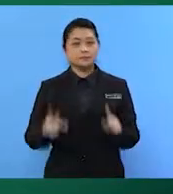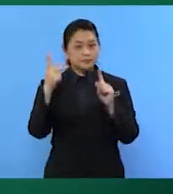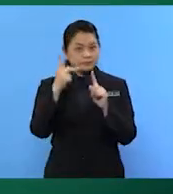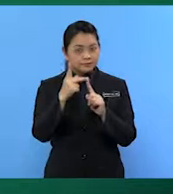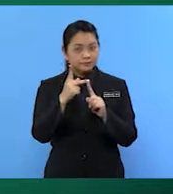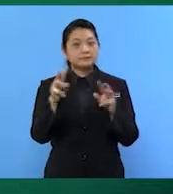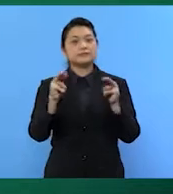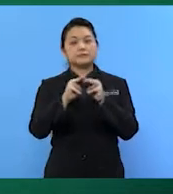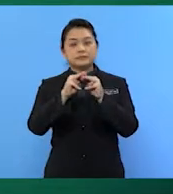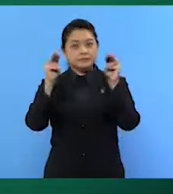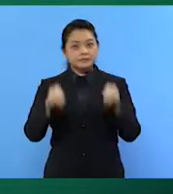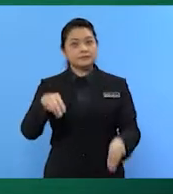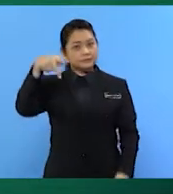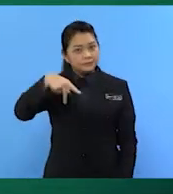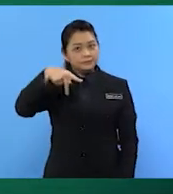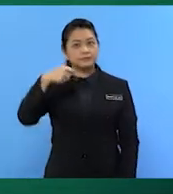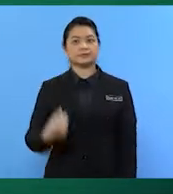kepada matriks P.